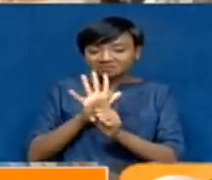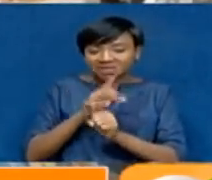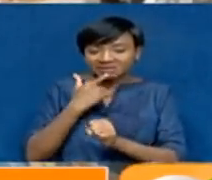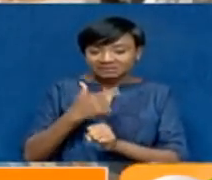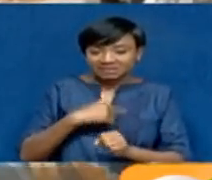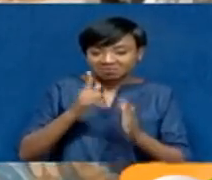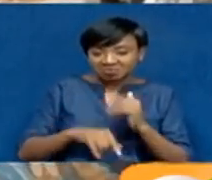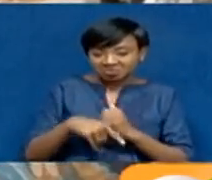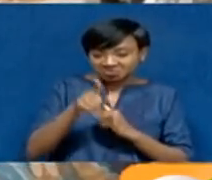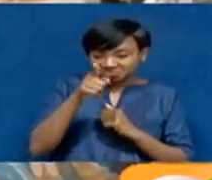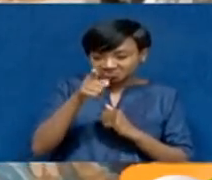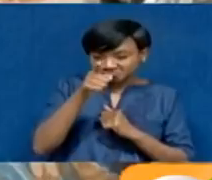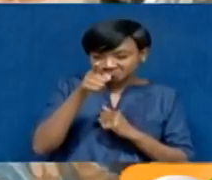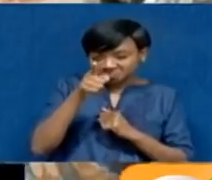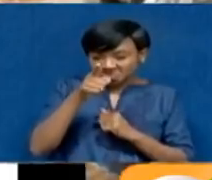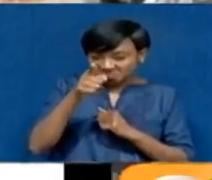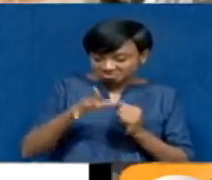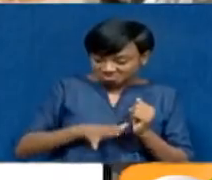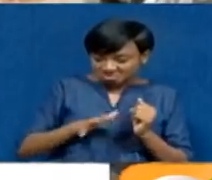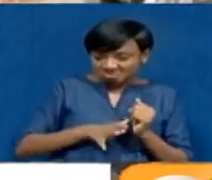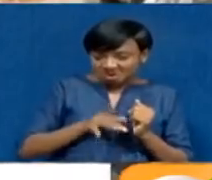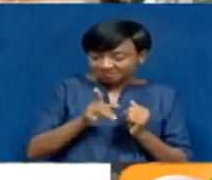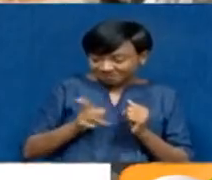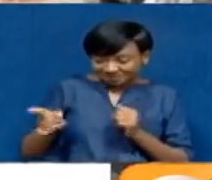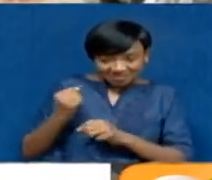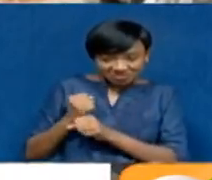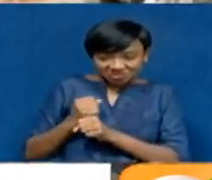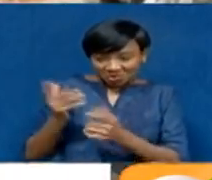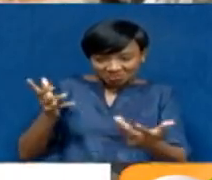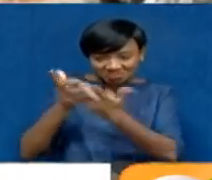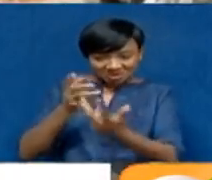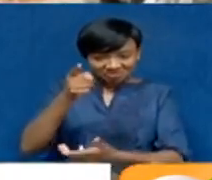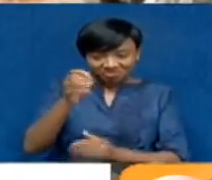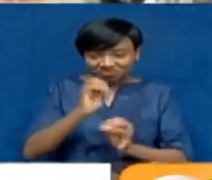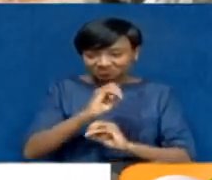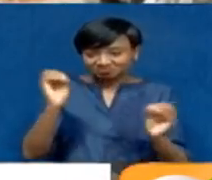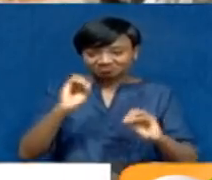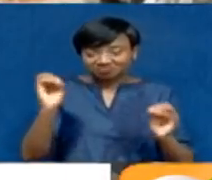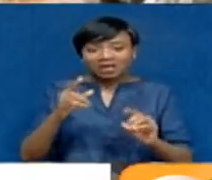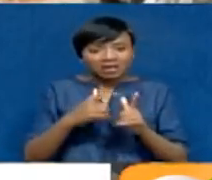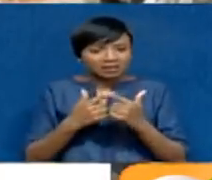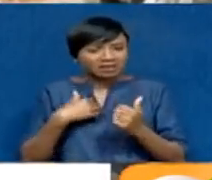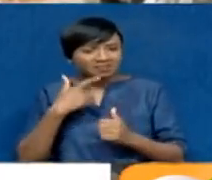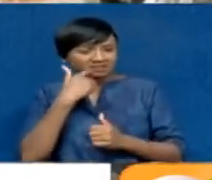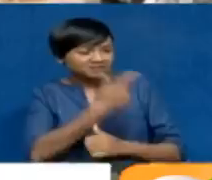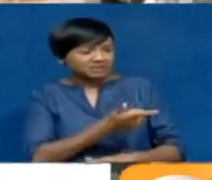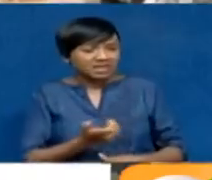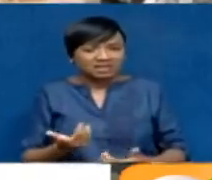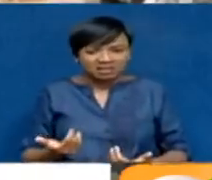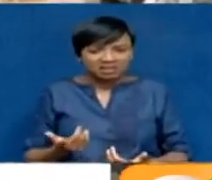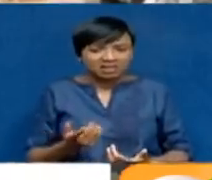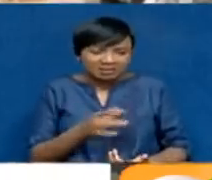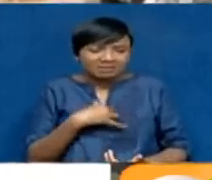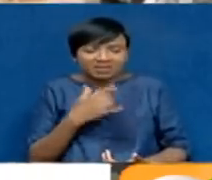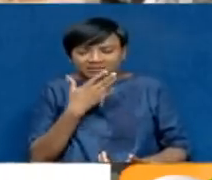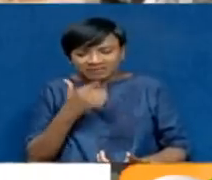yako kama we mwanamke, hiyo kazi haikufai sana. Sasa mimi nawaambia niliona